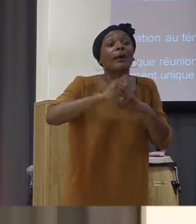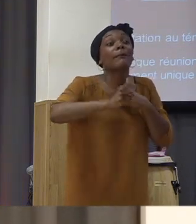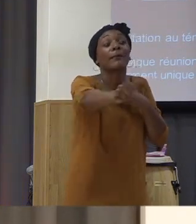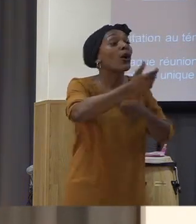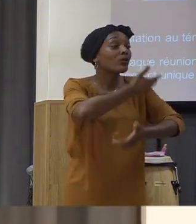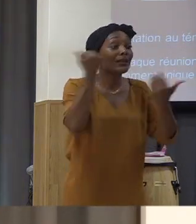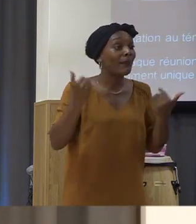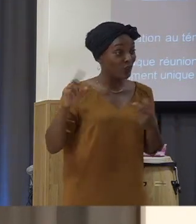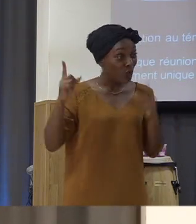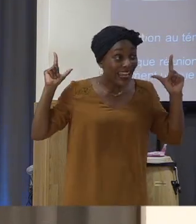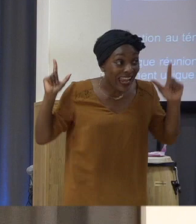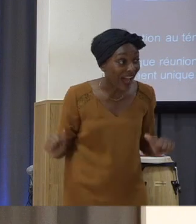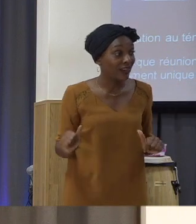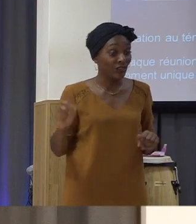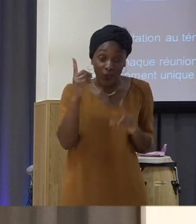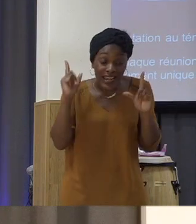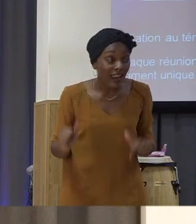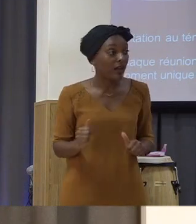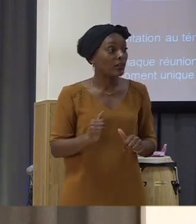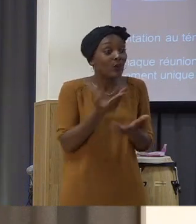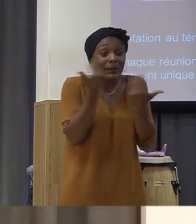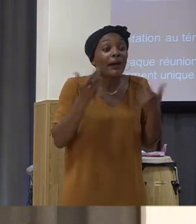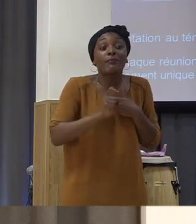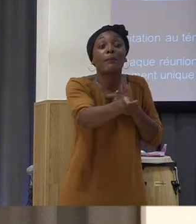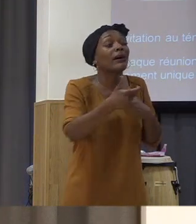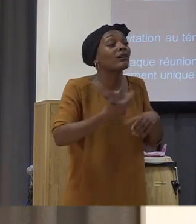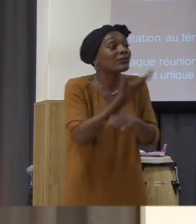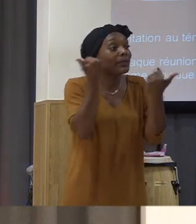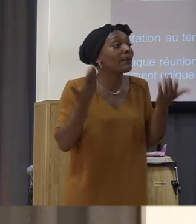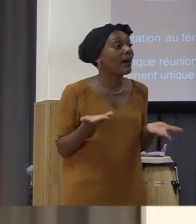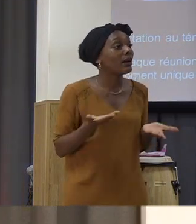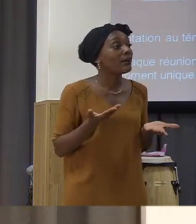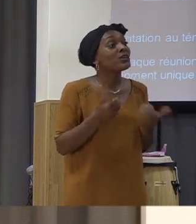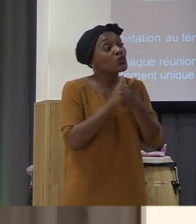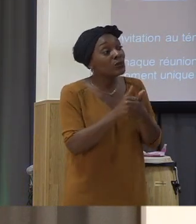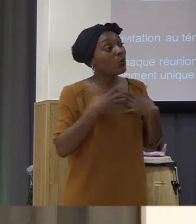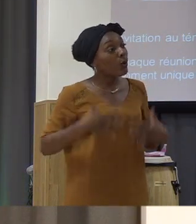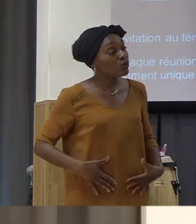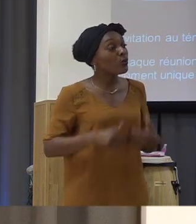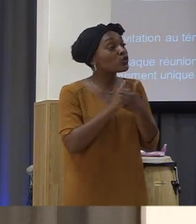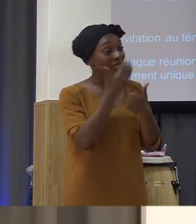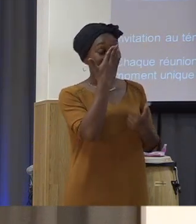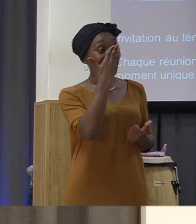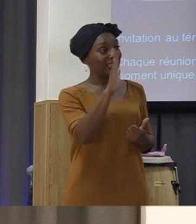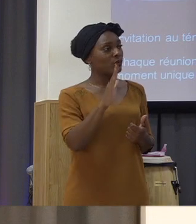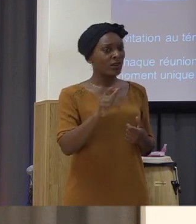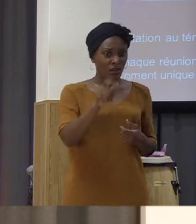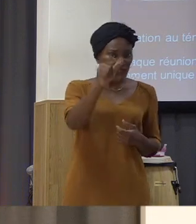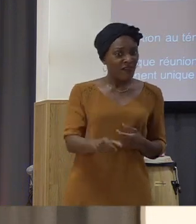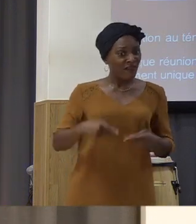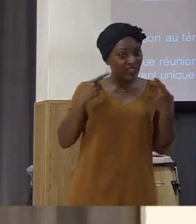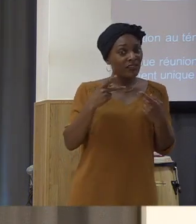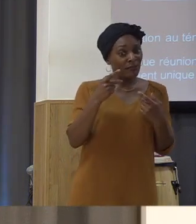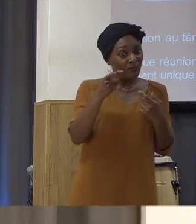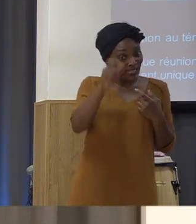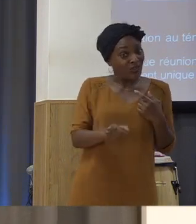parce que Dieu est présent au milieu de nous. Et qu'au travers de notre attitude, la vie d'une personne peut être transformée. Que vous